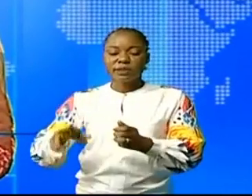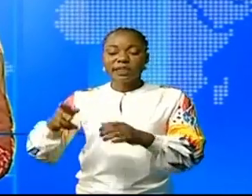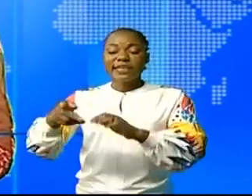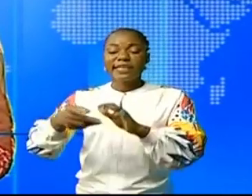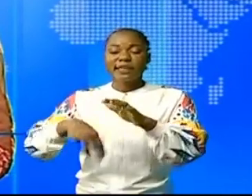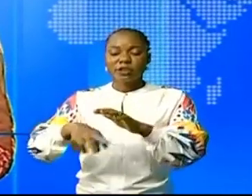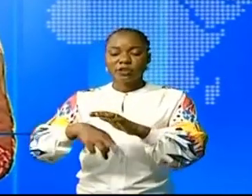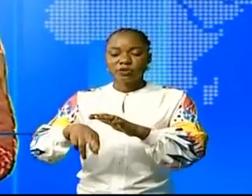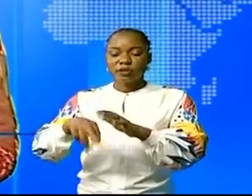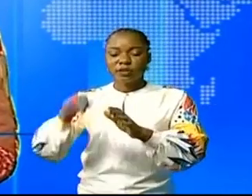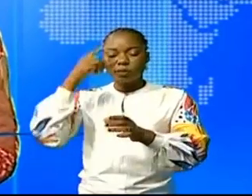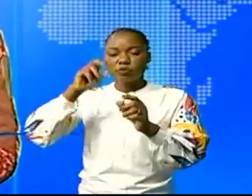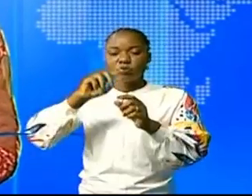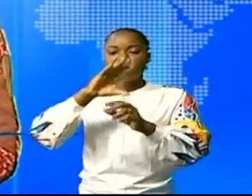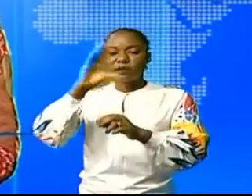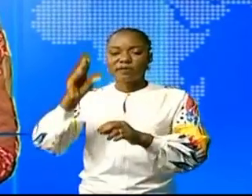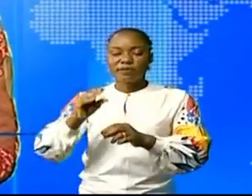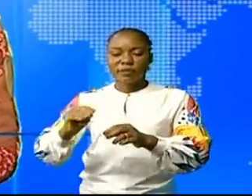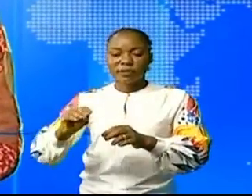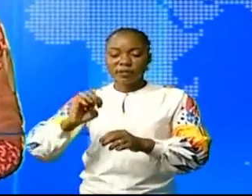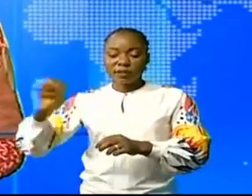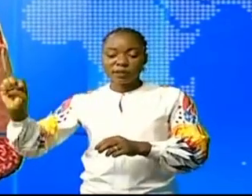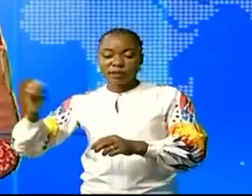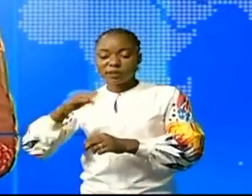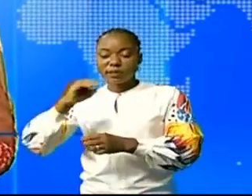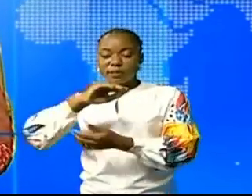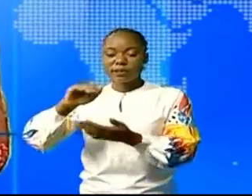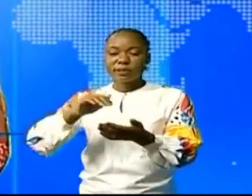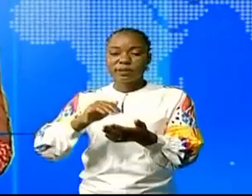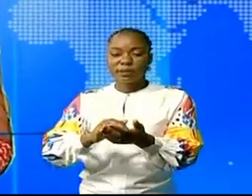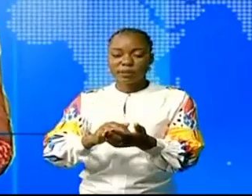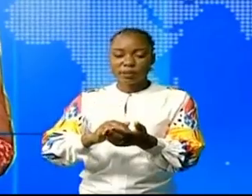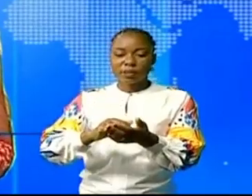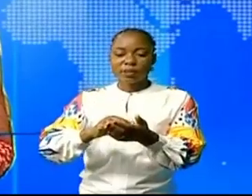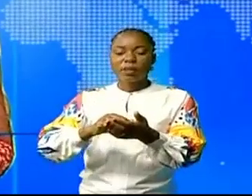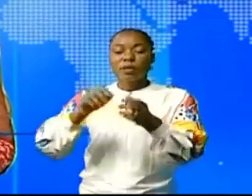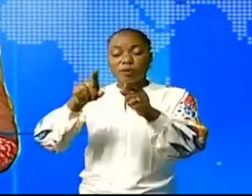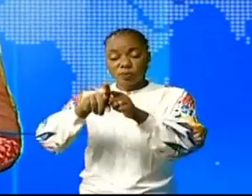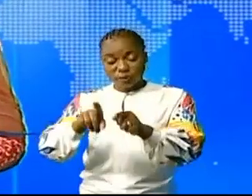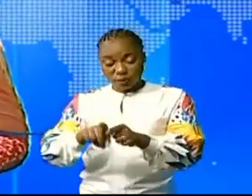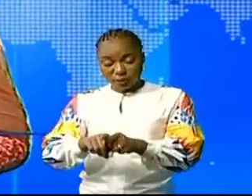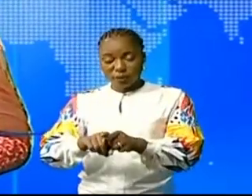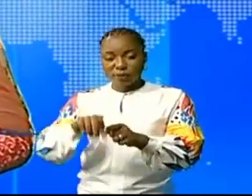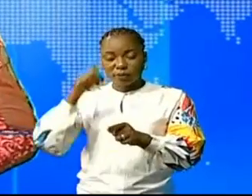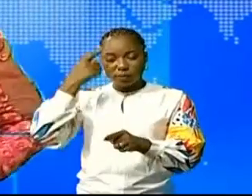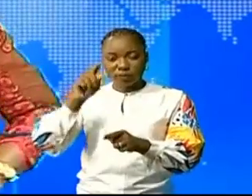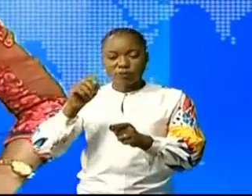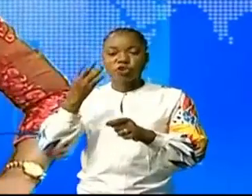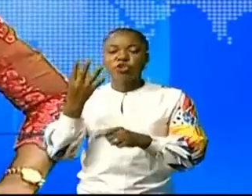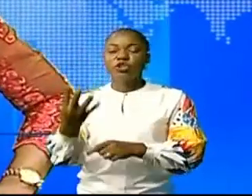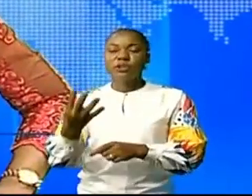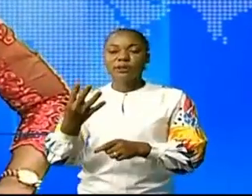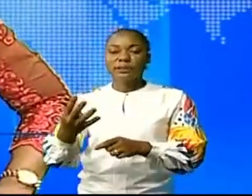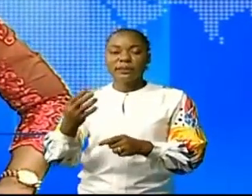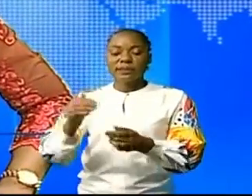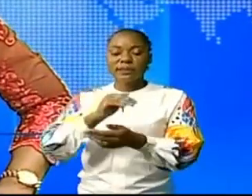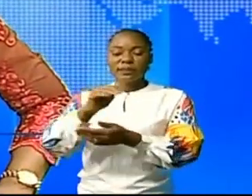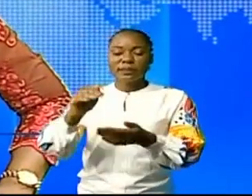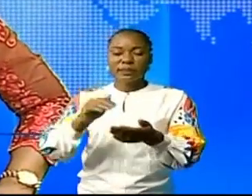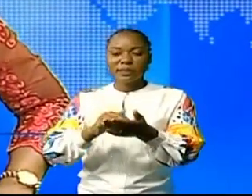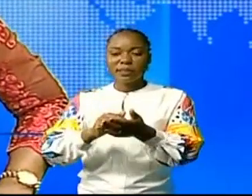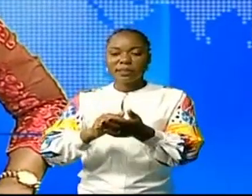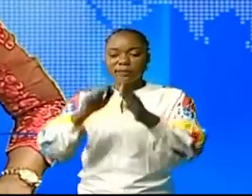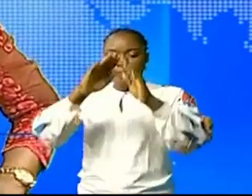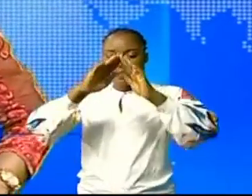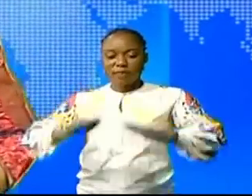pour l'Afrique de l'Ouest et du Centre Oulimata Sar. C'était ce jeudi à la Cité de l'Union